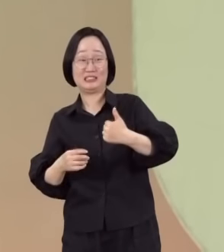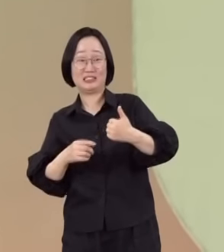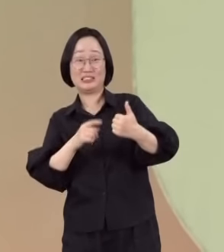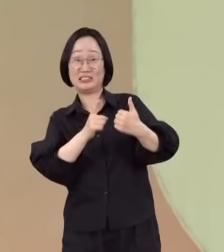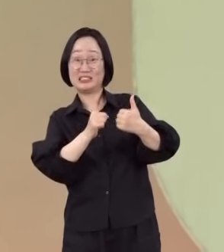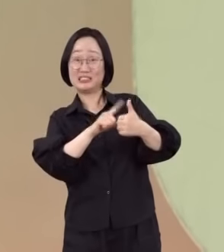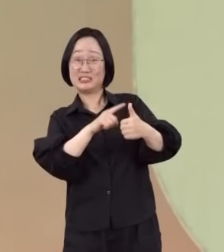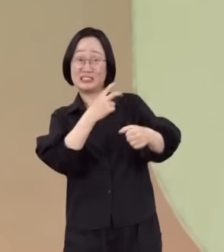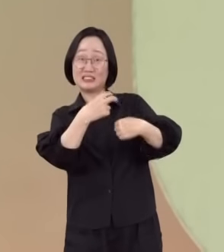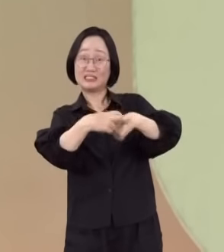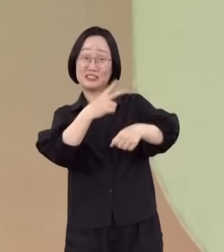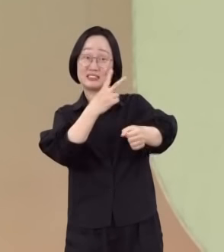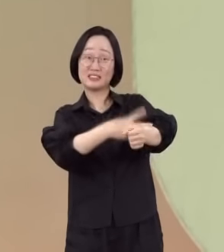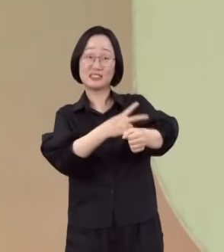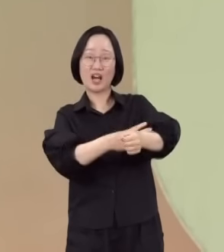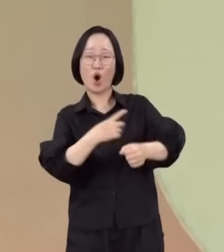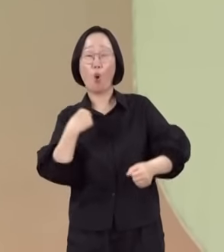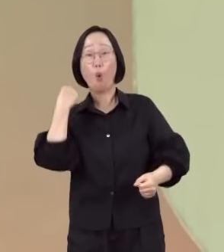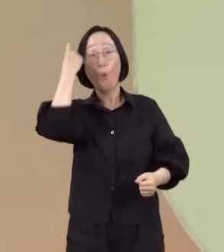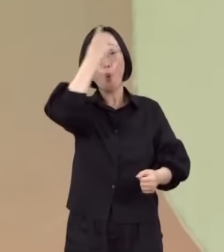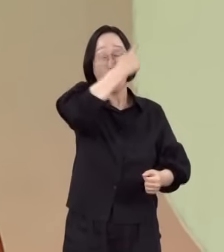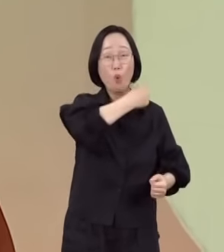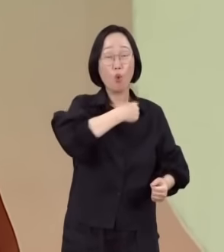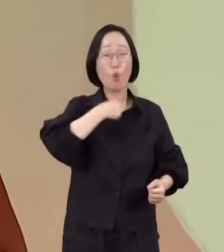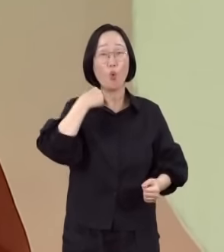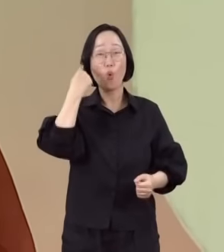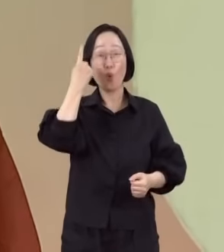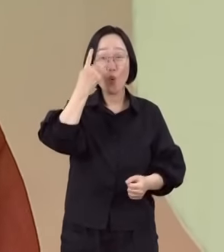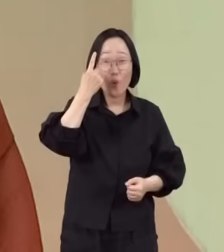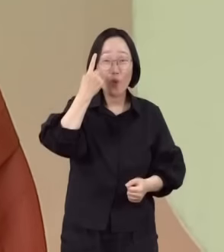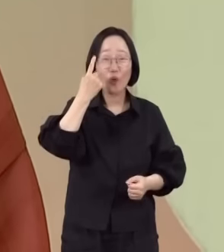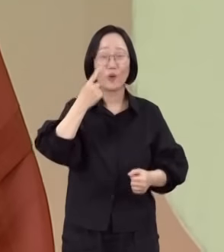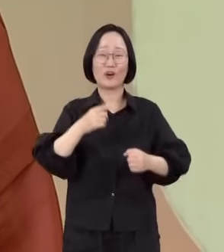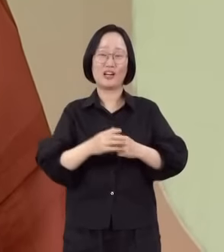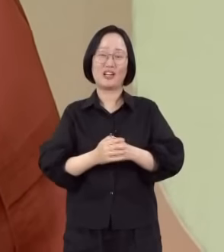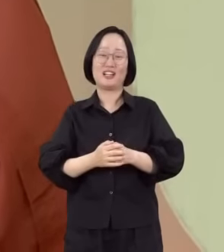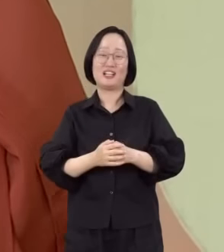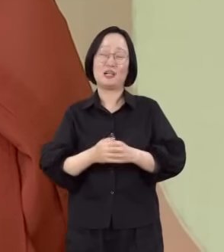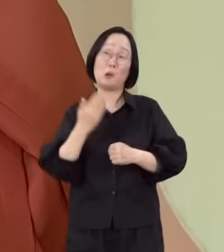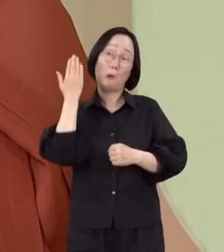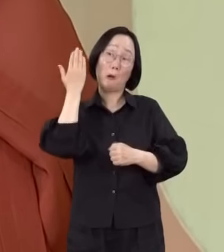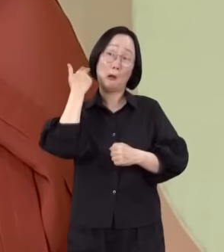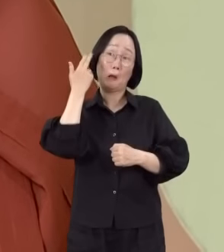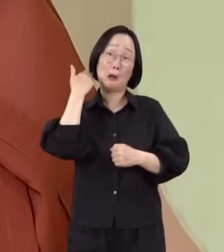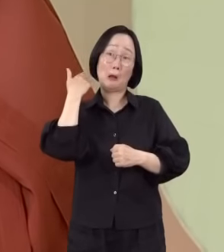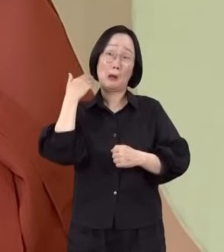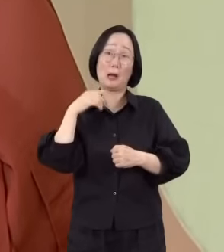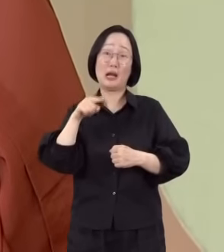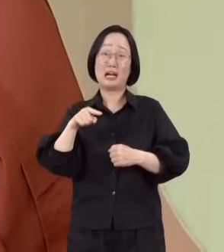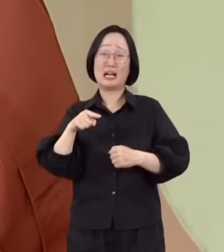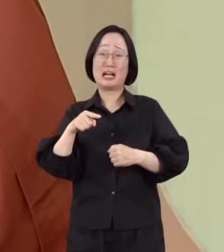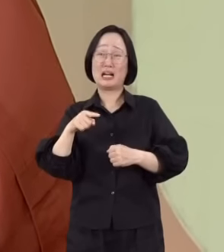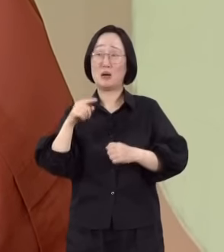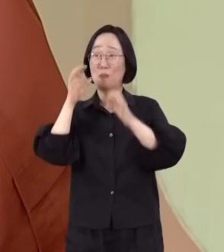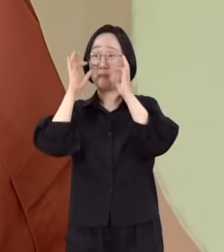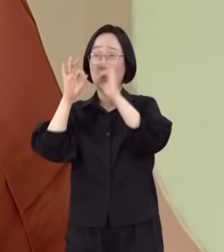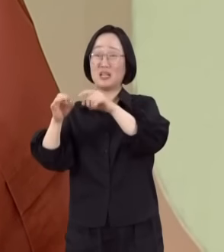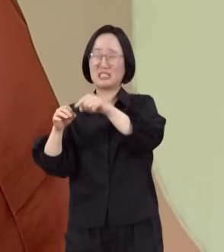아침에 회진을 온 의사의 얼굴을 딱 보는 순간 엊그저께 봤던